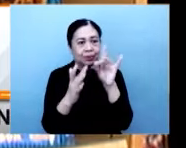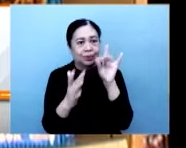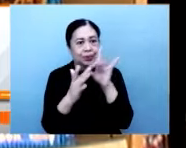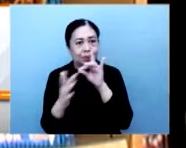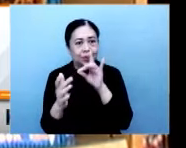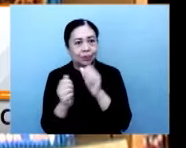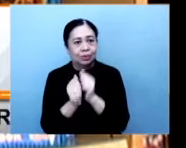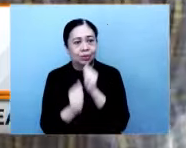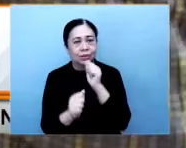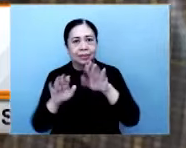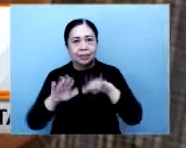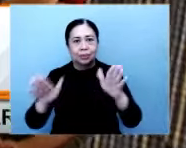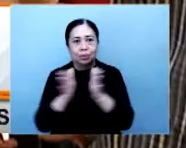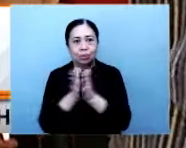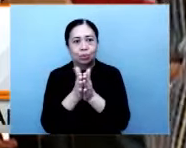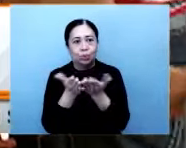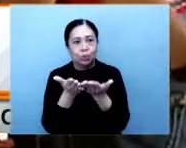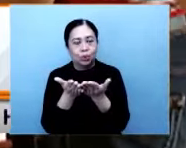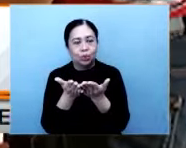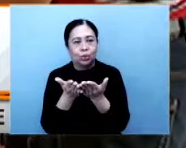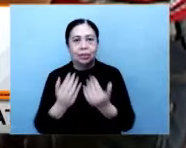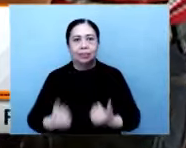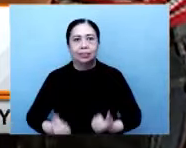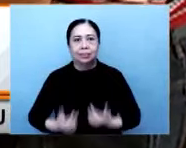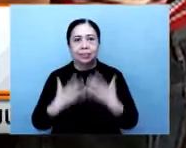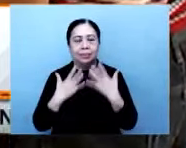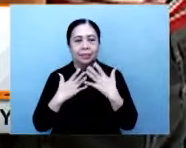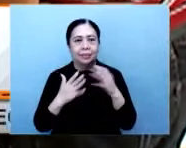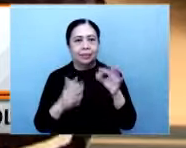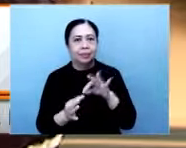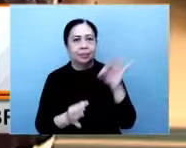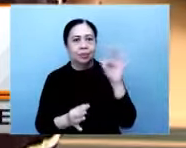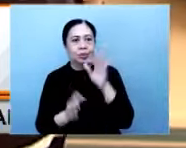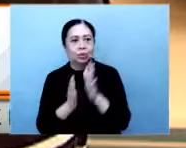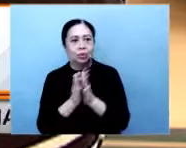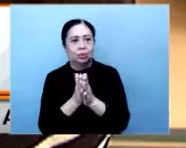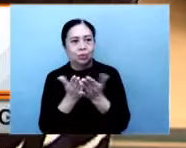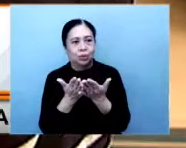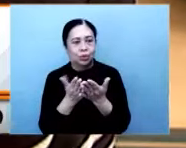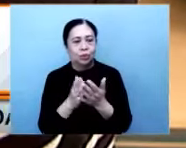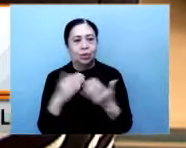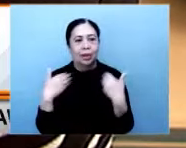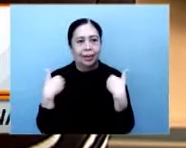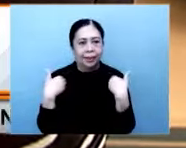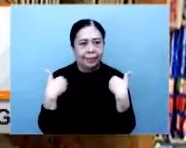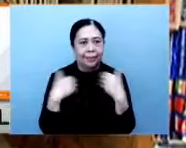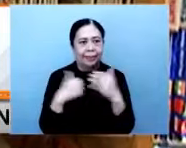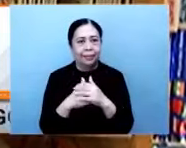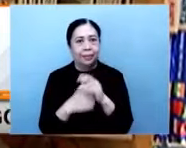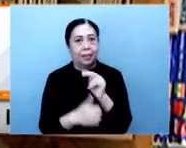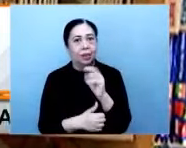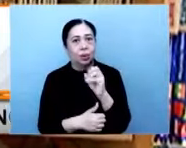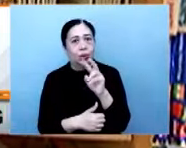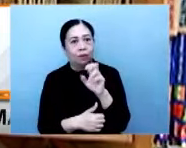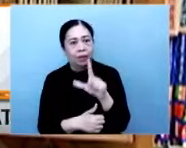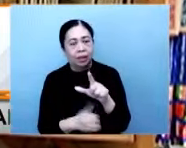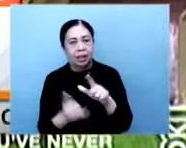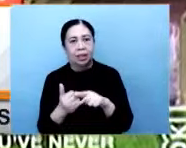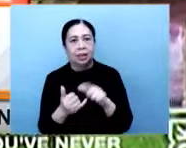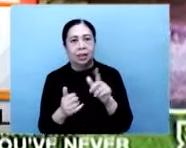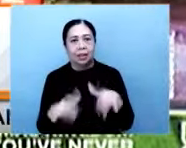mga children's book, inspirational at spiritual books. Meron ding mga nobela,